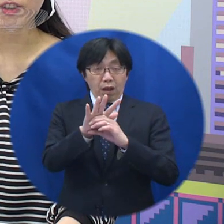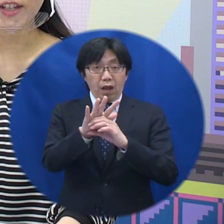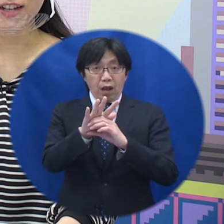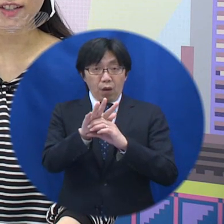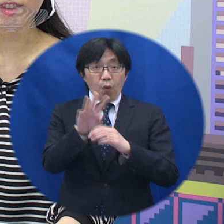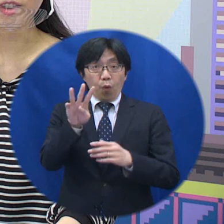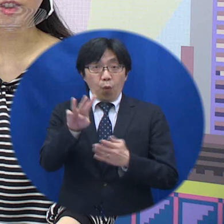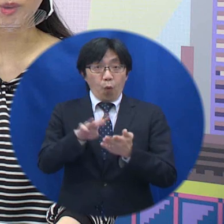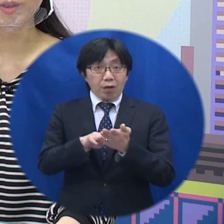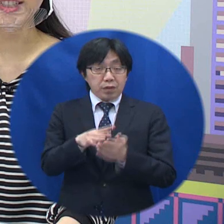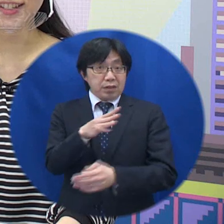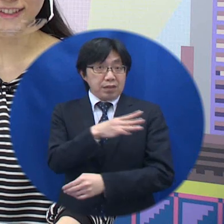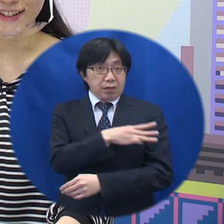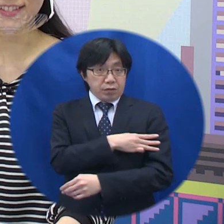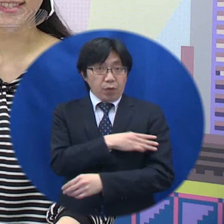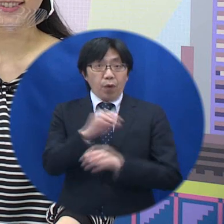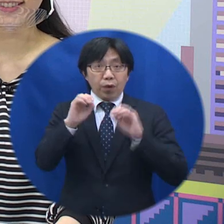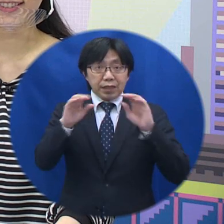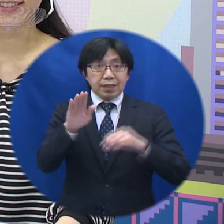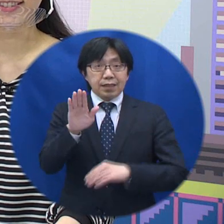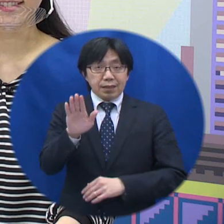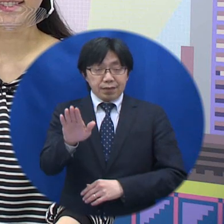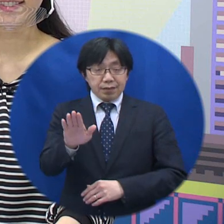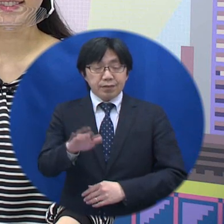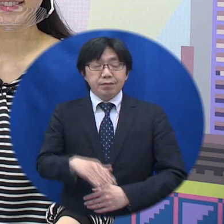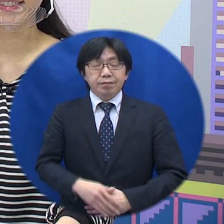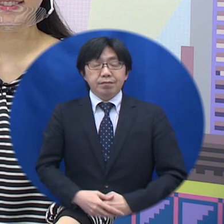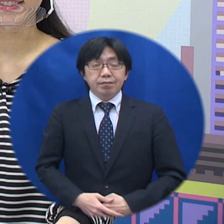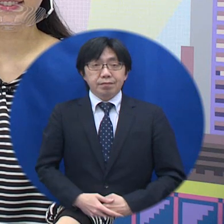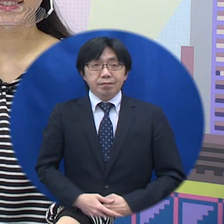チン接種に関するお知らせです。